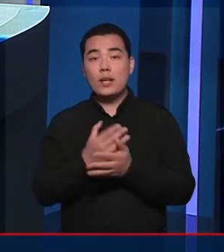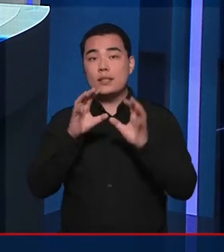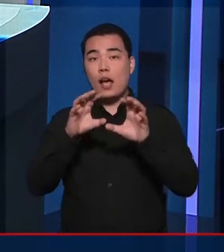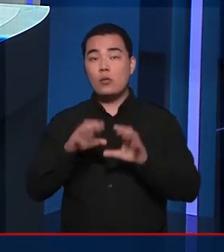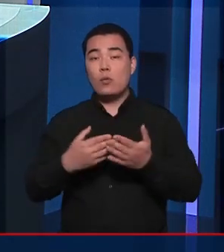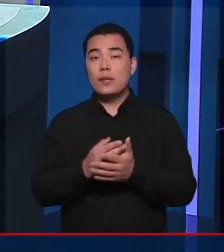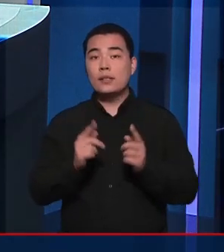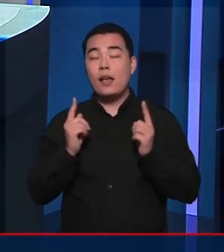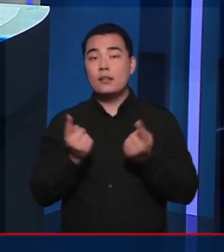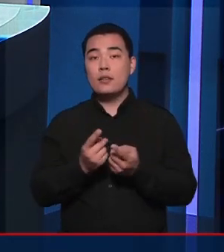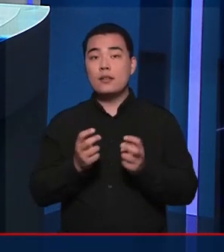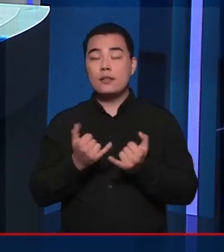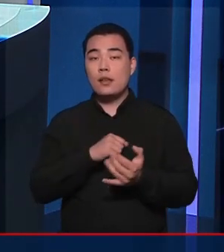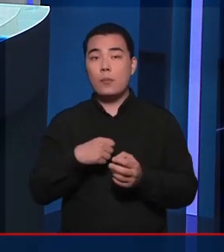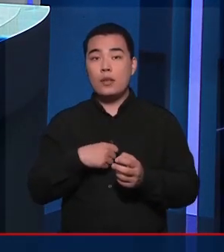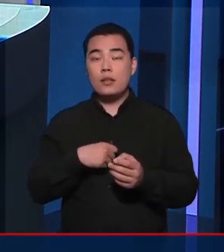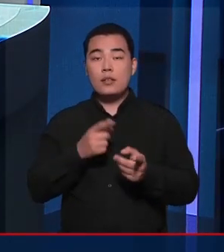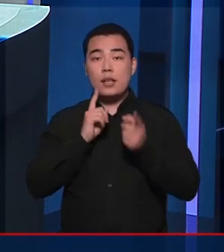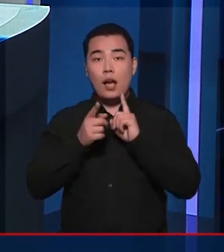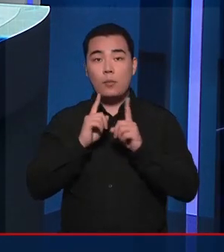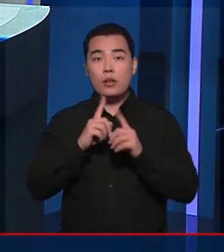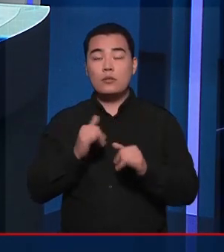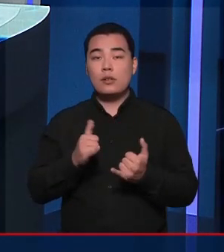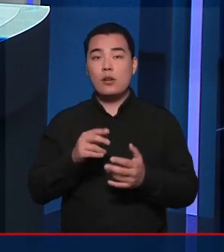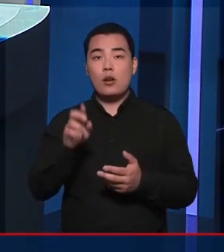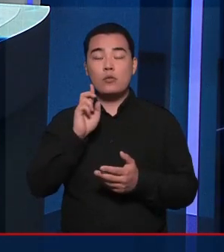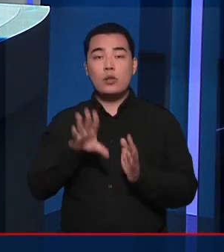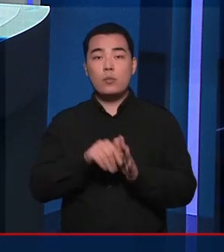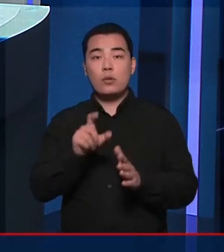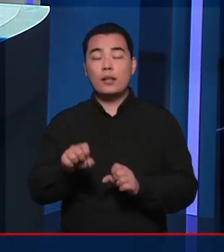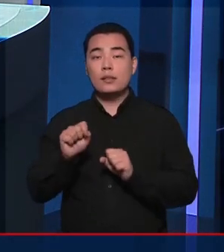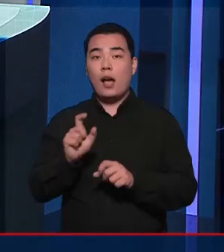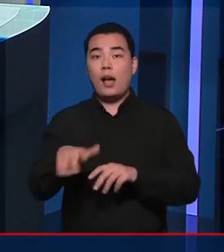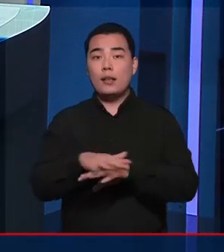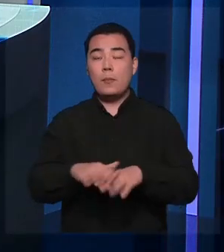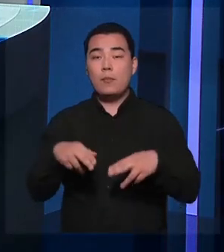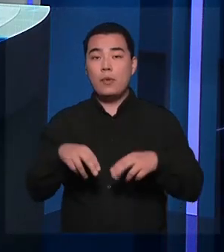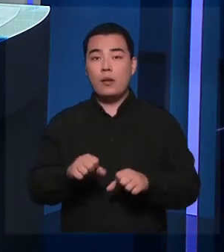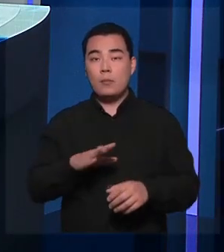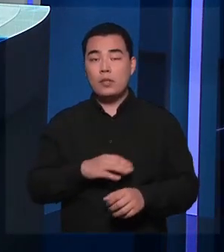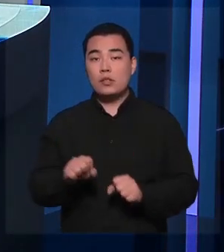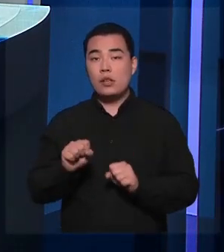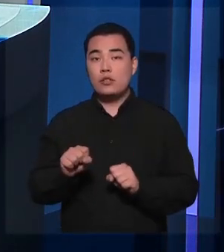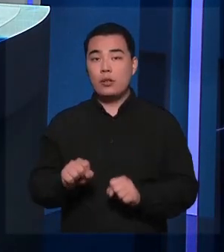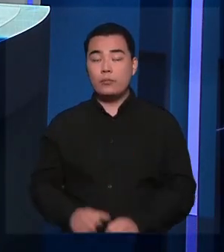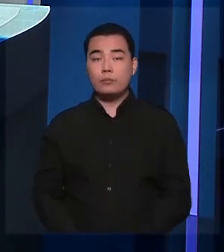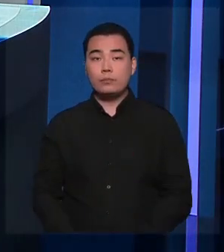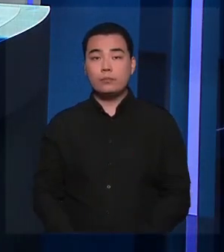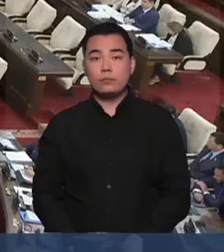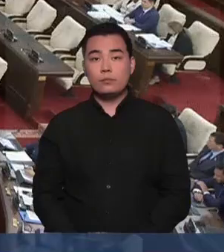жаңа сессияны депутаттар жолаушылардың мүддесін қорғаудан бастады. Әріптесім Нысаналы Ығыл рет-ретімен баяндайды.